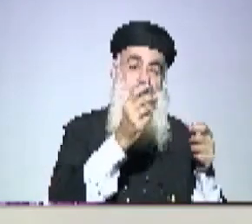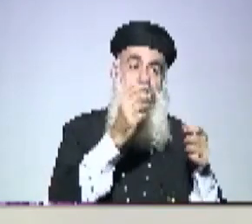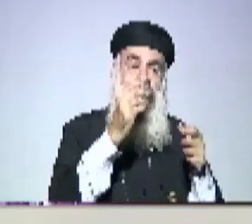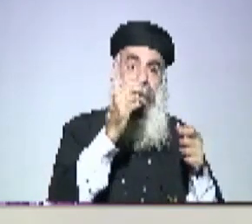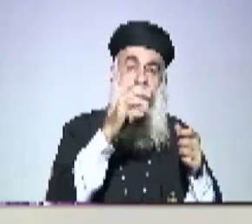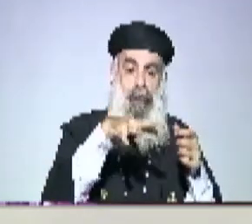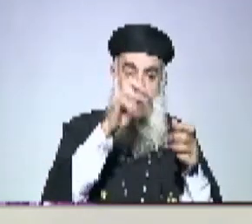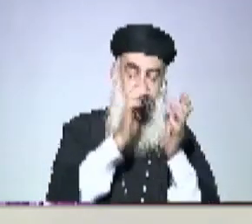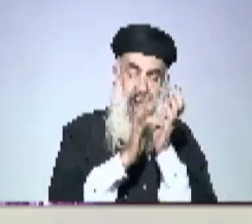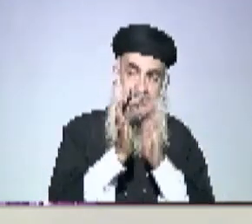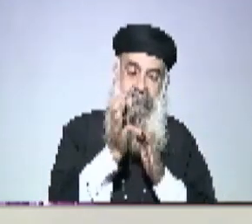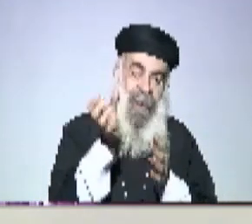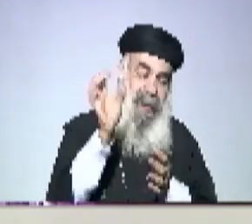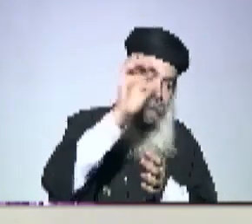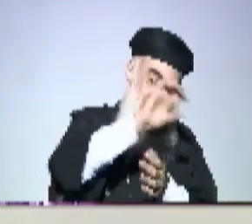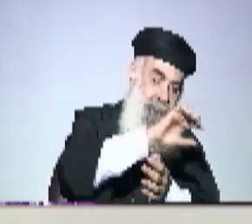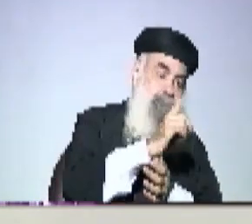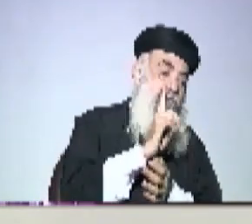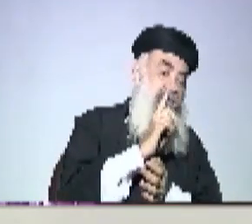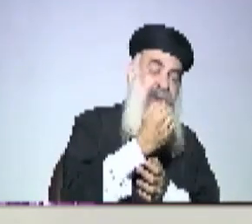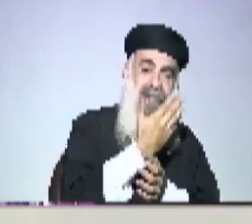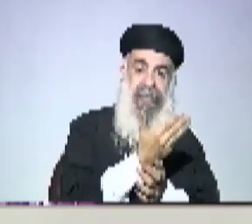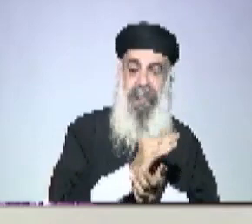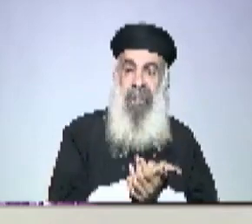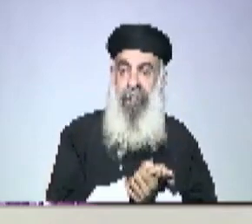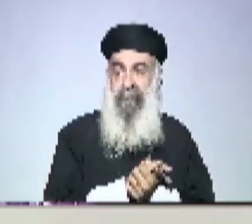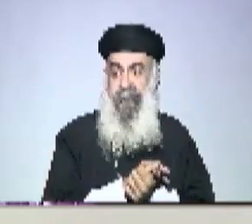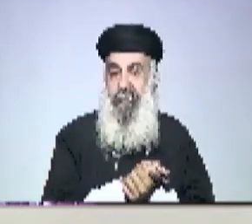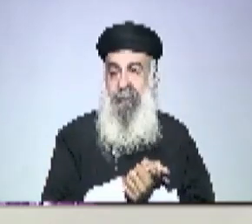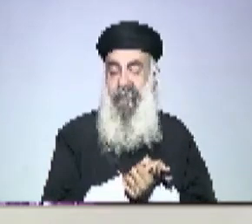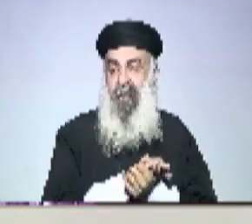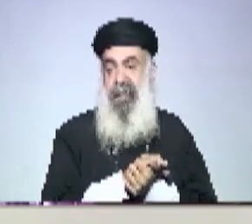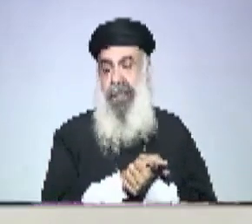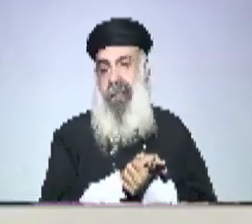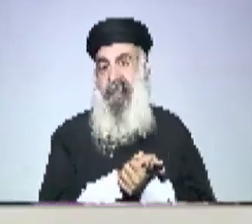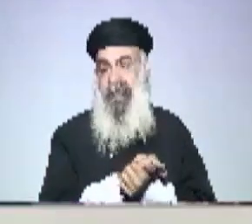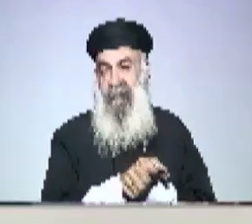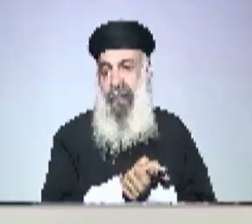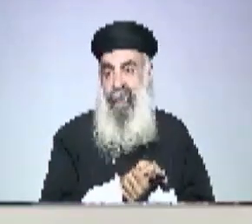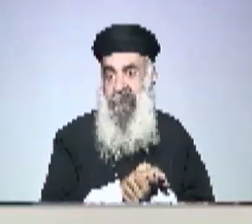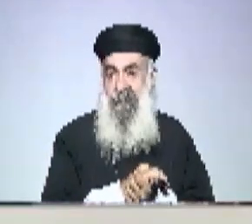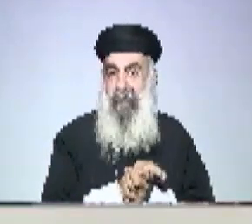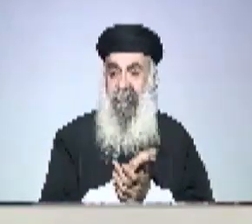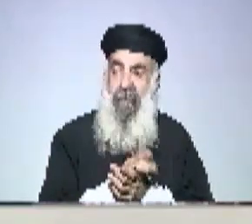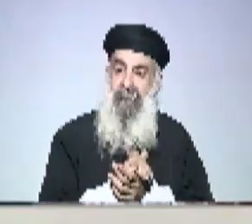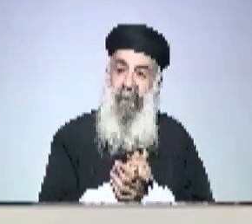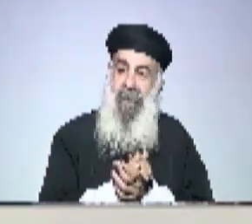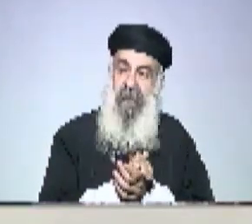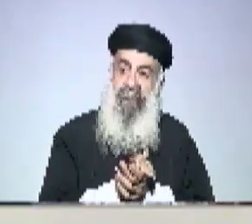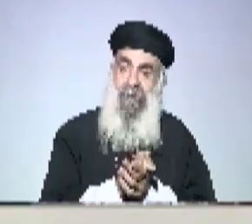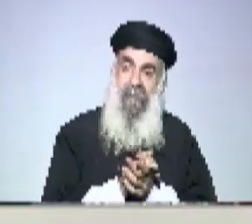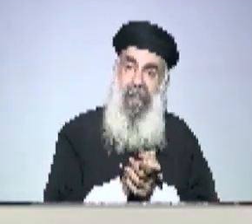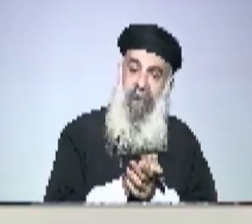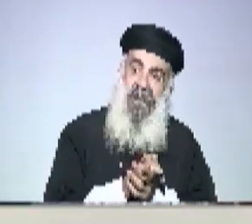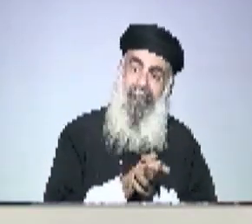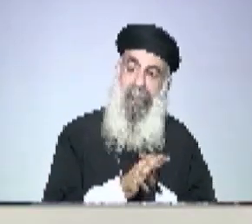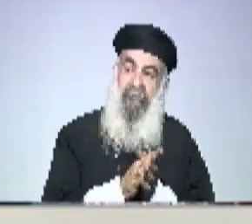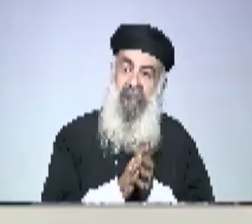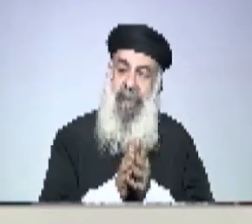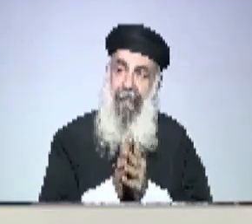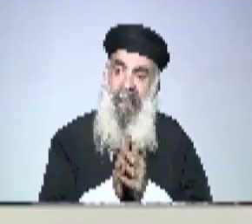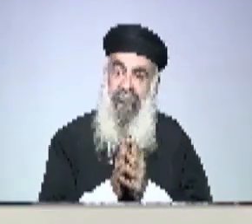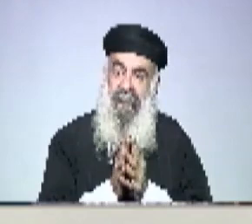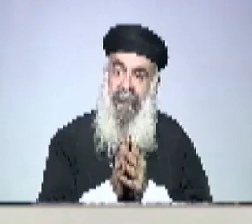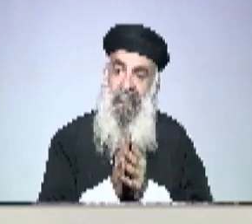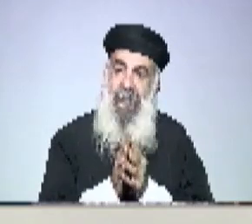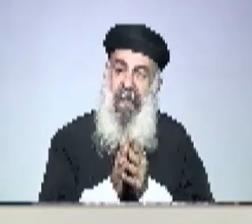بكيله المن لا هي طبعا كلمه افين افين جايه